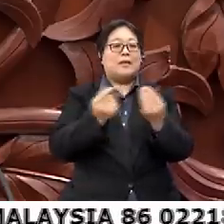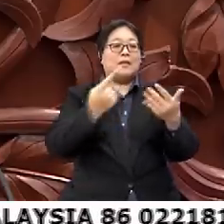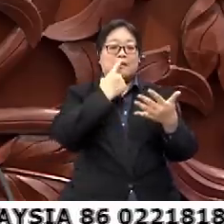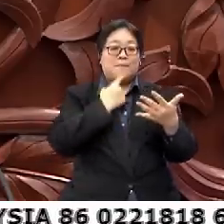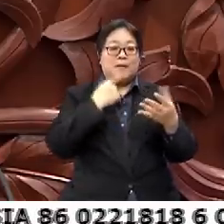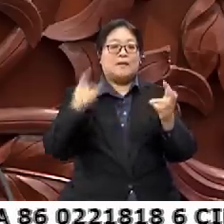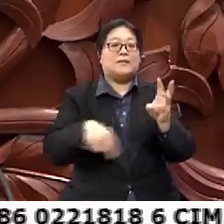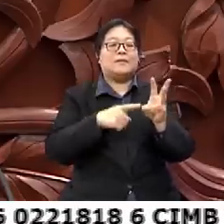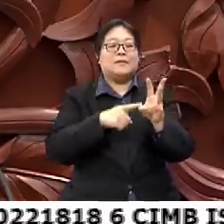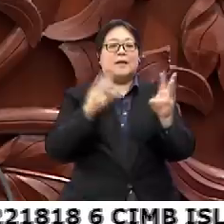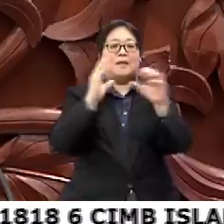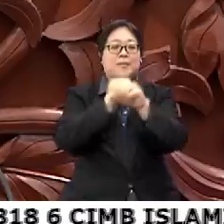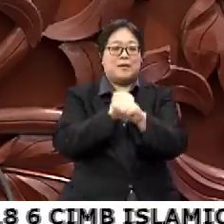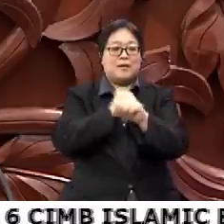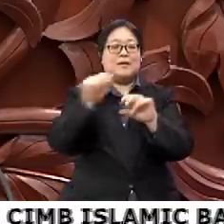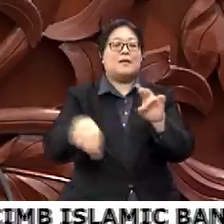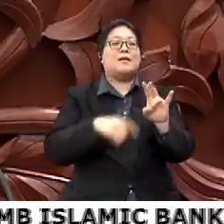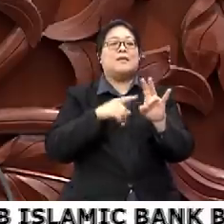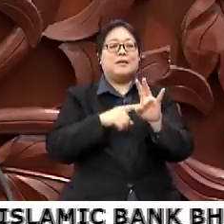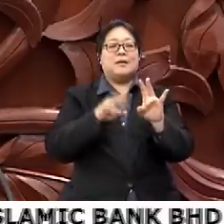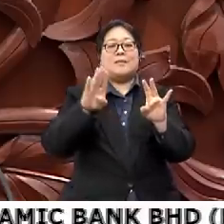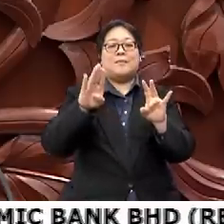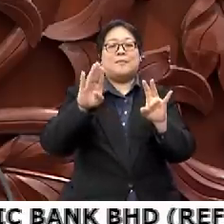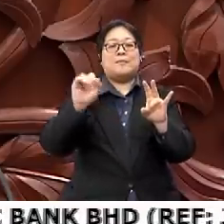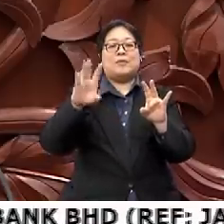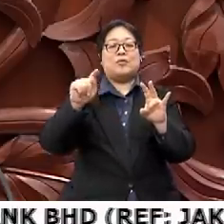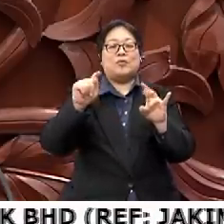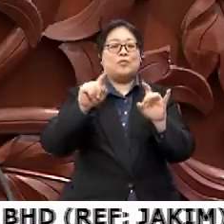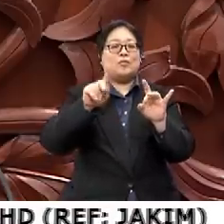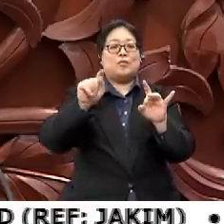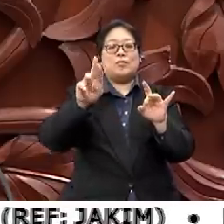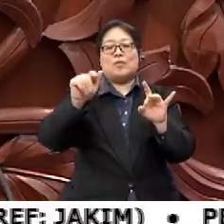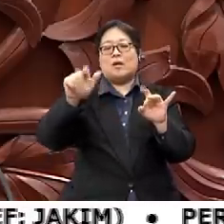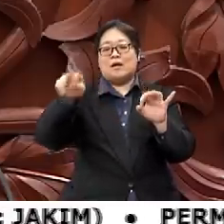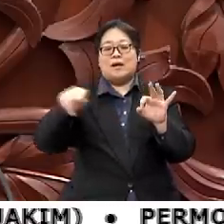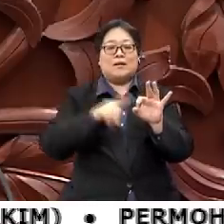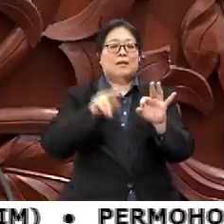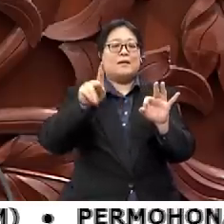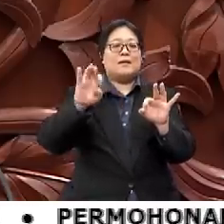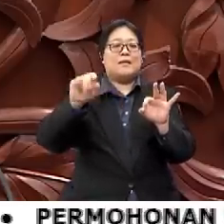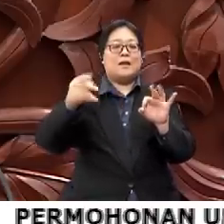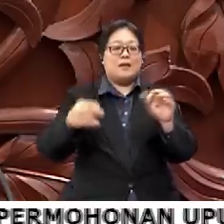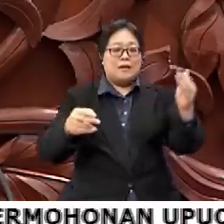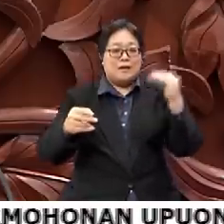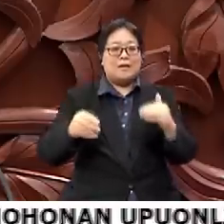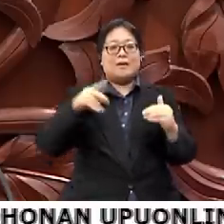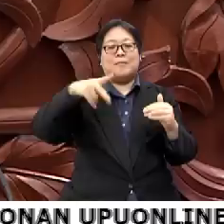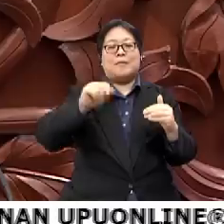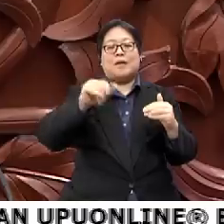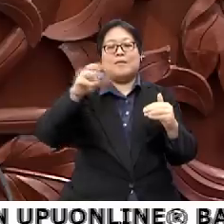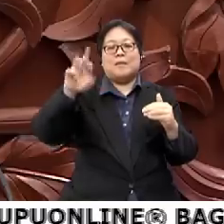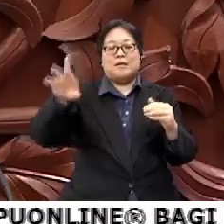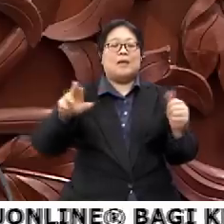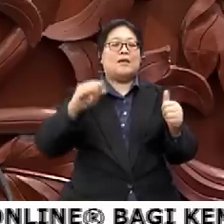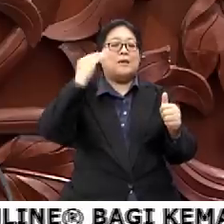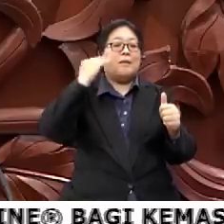Merah, Ampang, Besut, Tuaran, Ketere, Pai Besar,